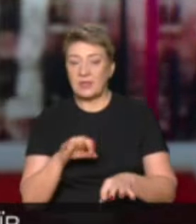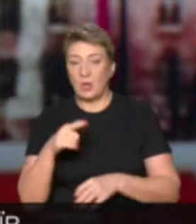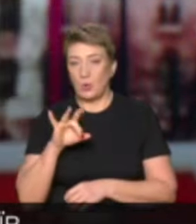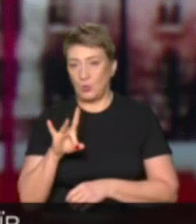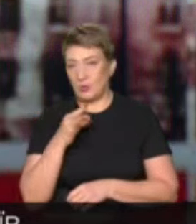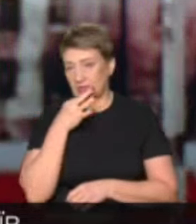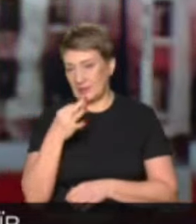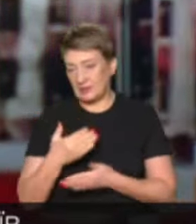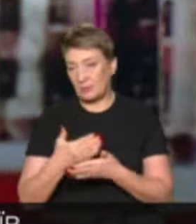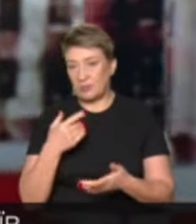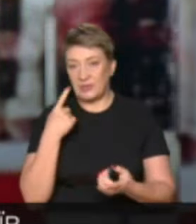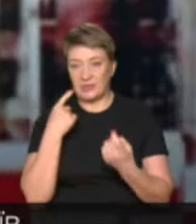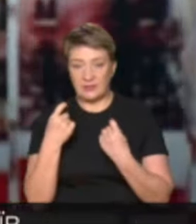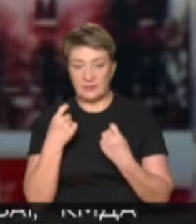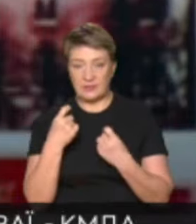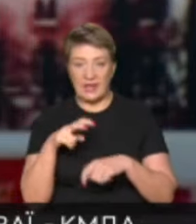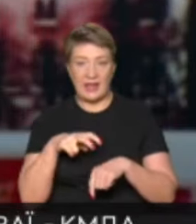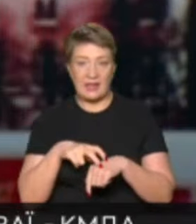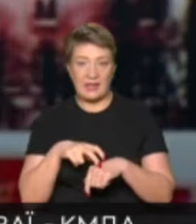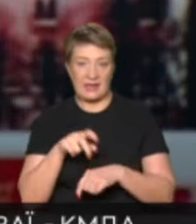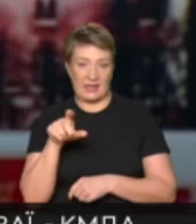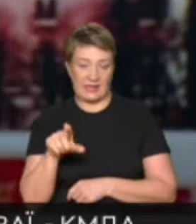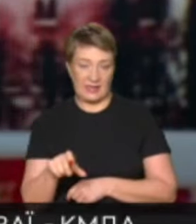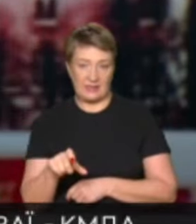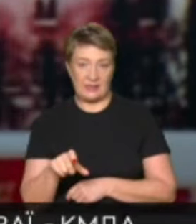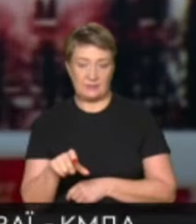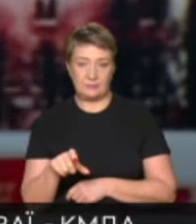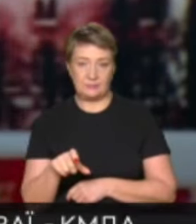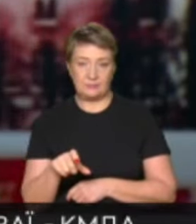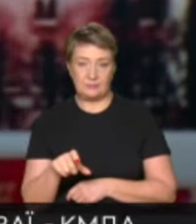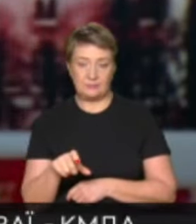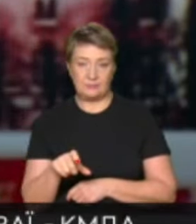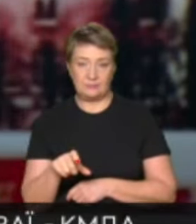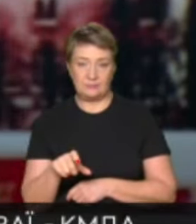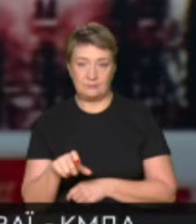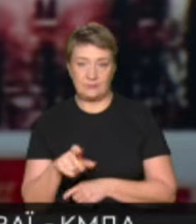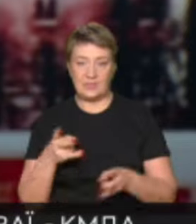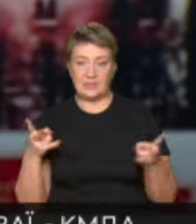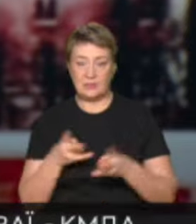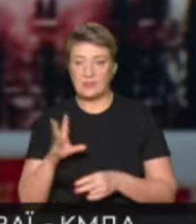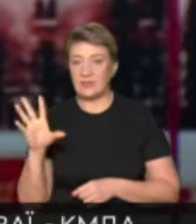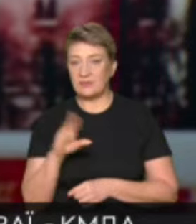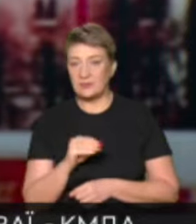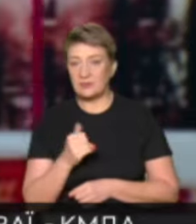за попередню інформацію лікар знадобився, м'яко кажучи, не всім. Точна кількість втрат ворога уточнюється.